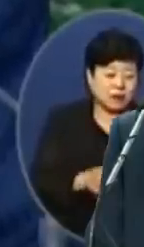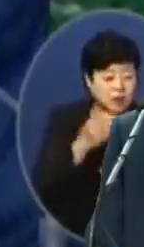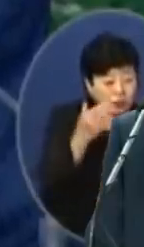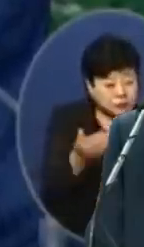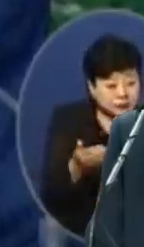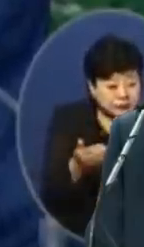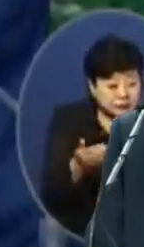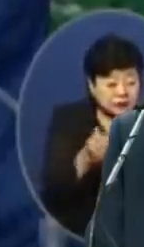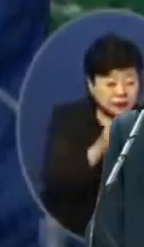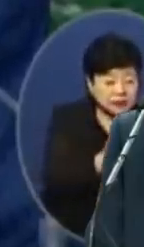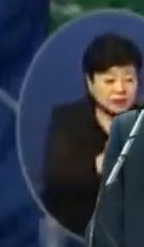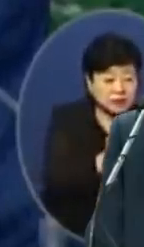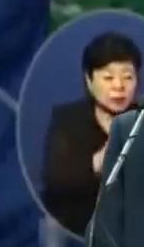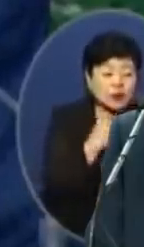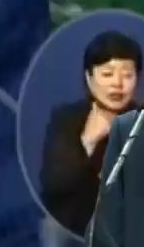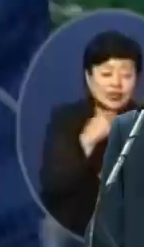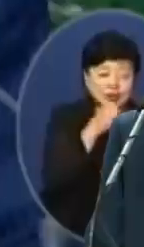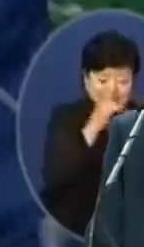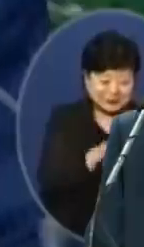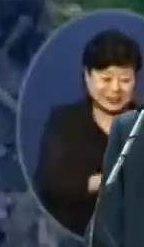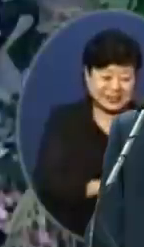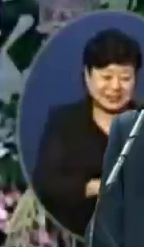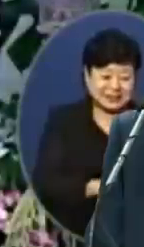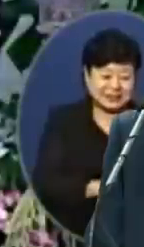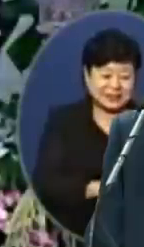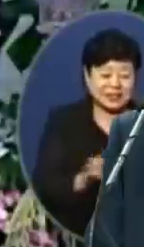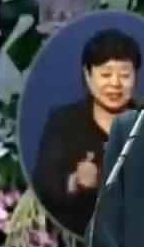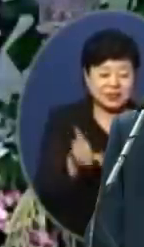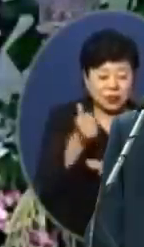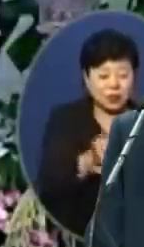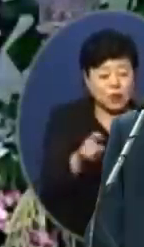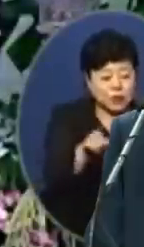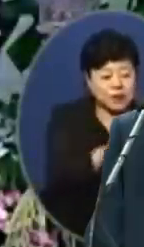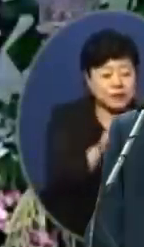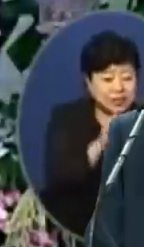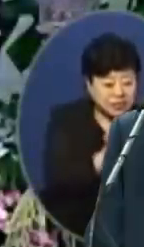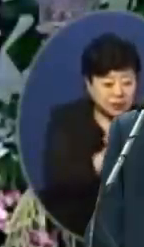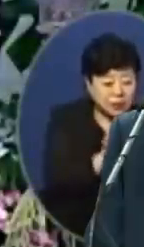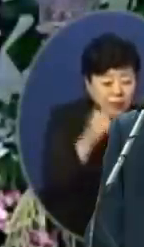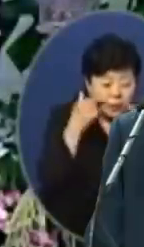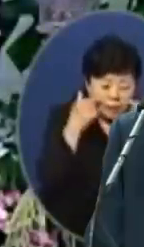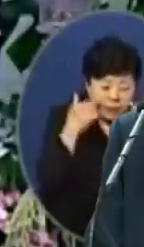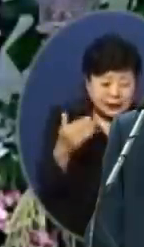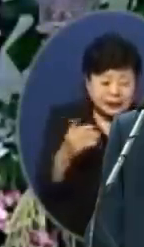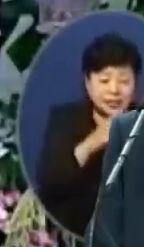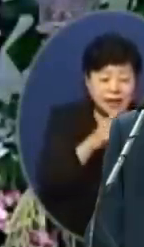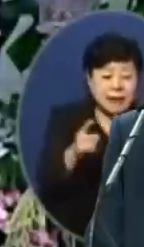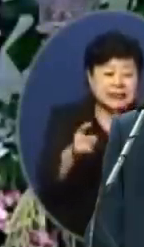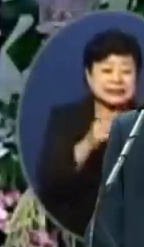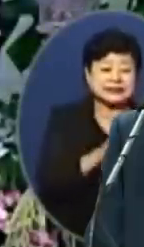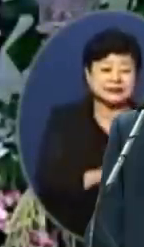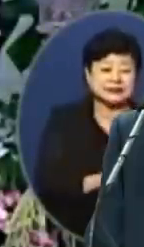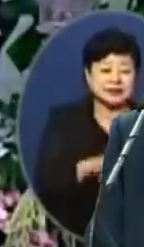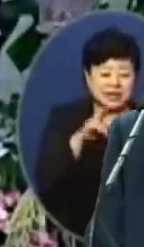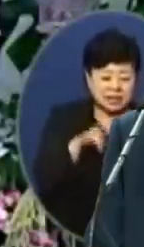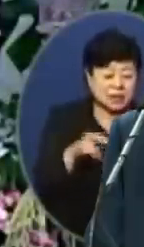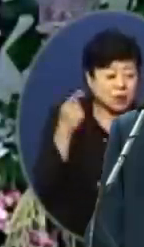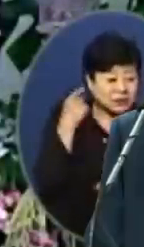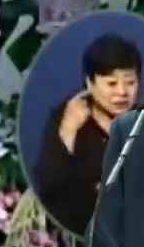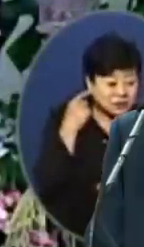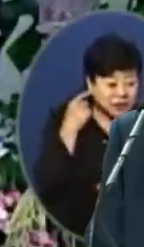여러분 기도하기를 기다리시는 것입니다. 성공적인 믿음의 기도를 하려면 반드시 말씀을 읽고 듣는